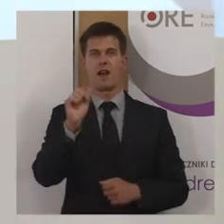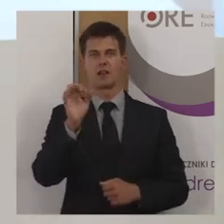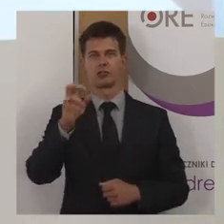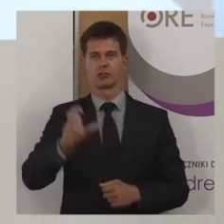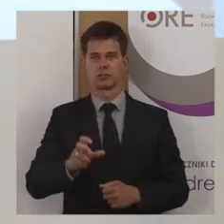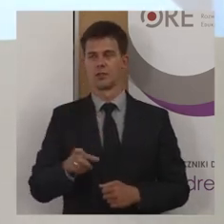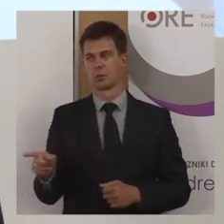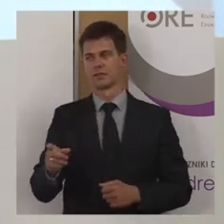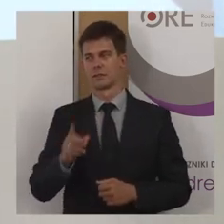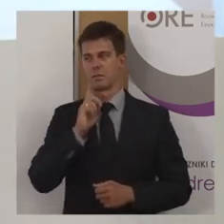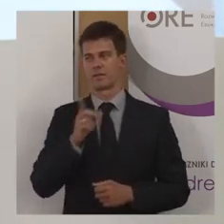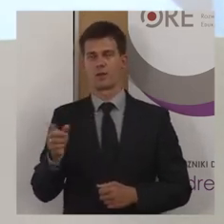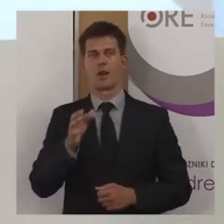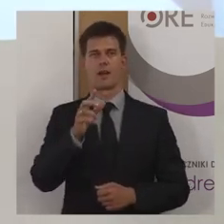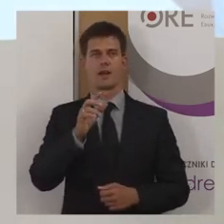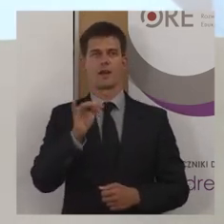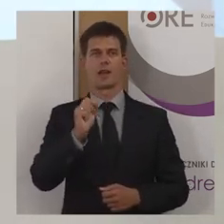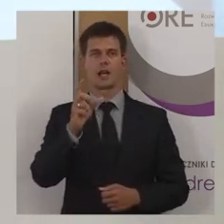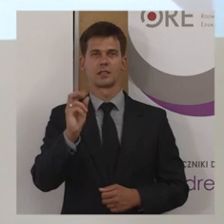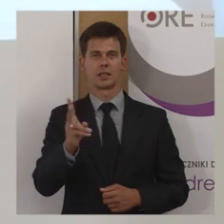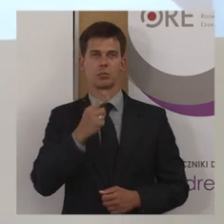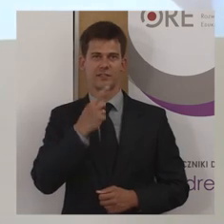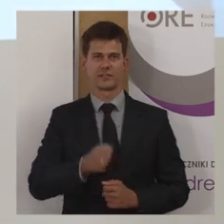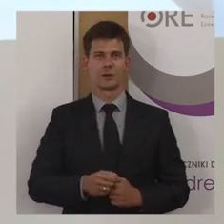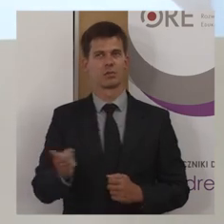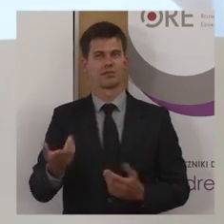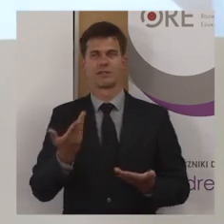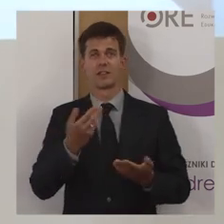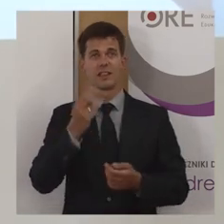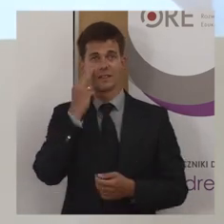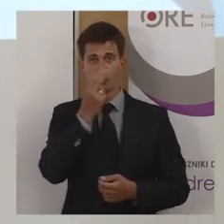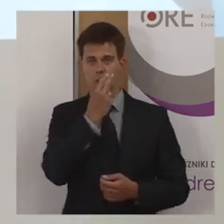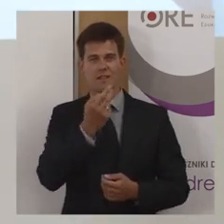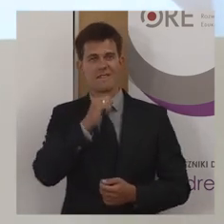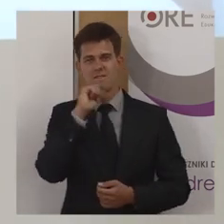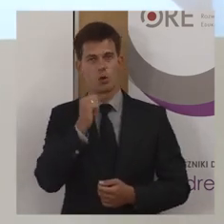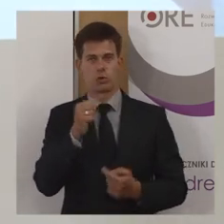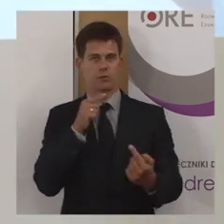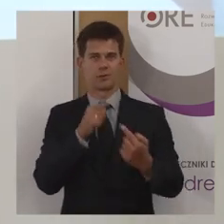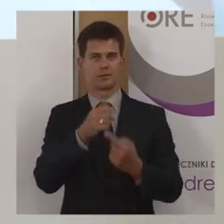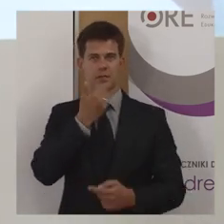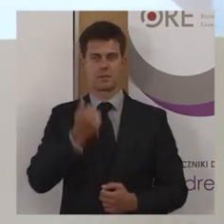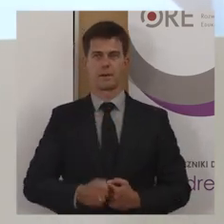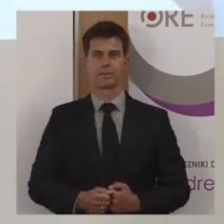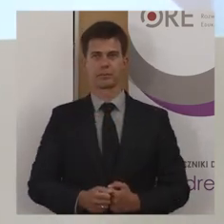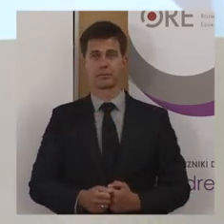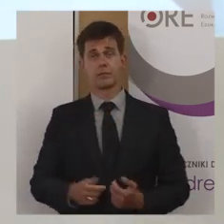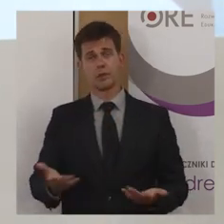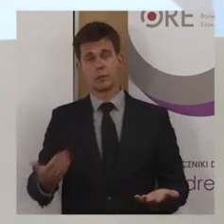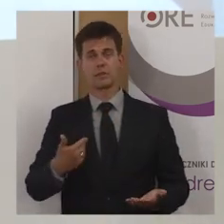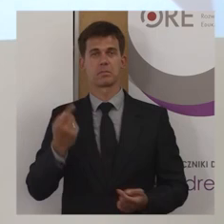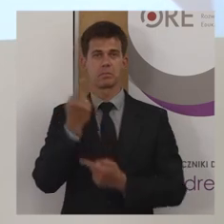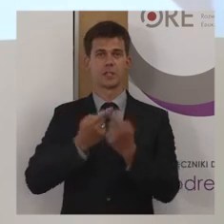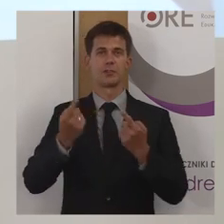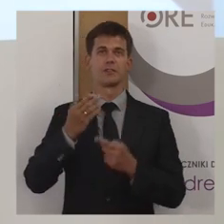CD-romy, które tam w plikach Exe się otwierają, są całkowicie nieczytane dla osób niewidomych czy niesłyszących. I mam nadzieję, że jakby